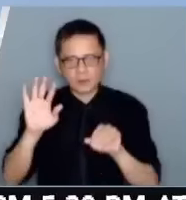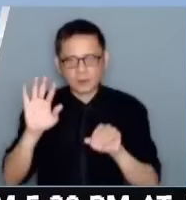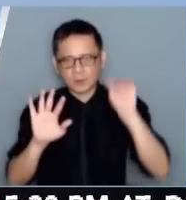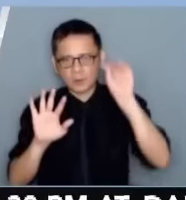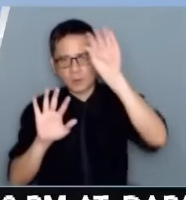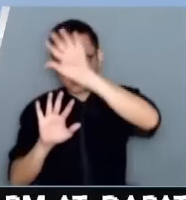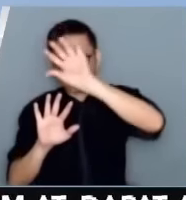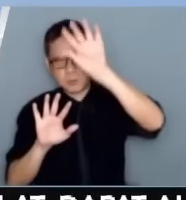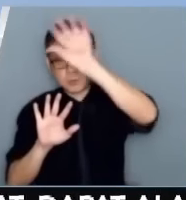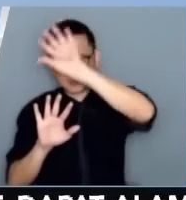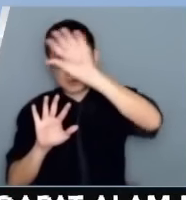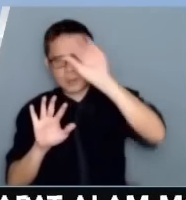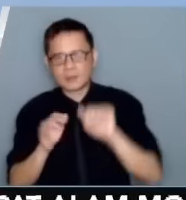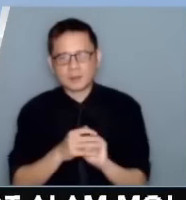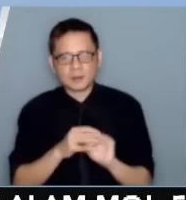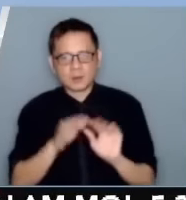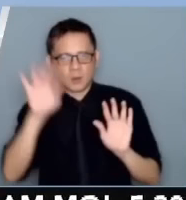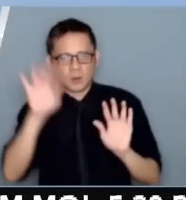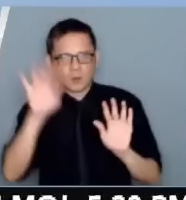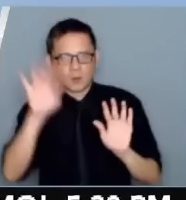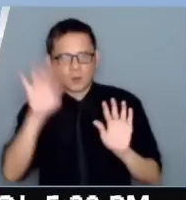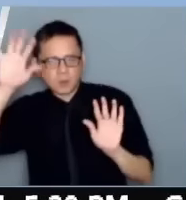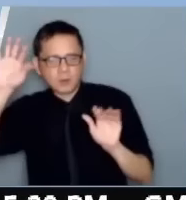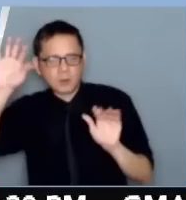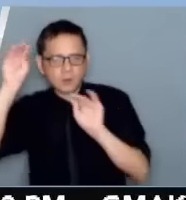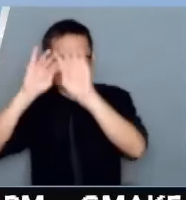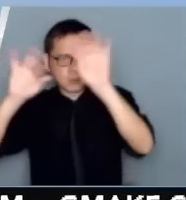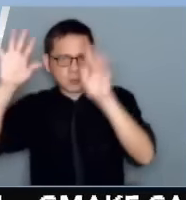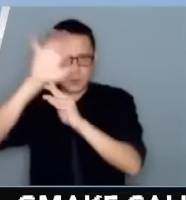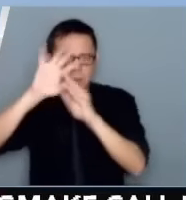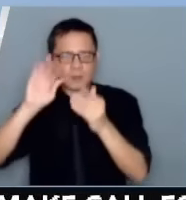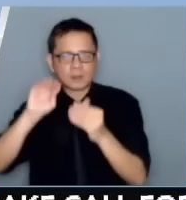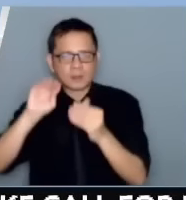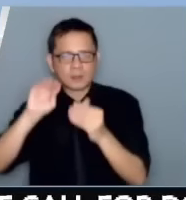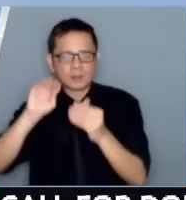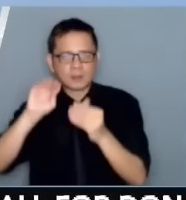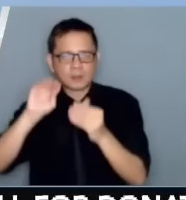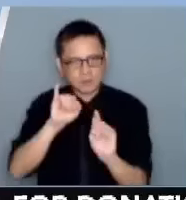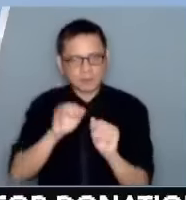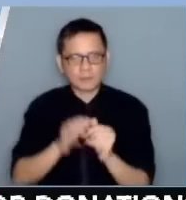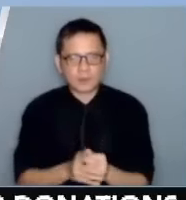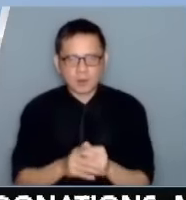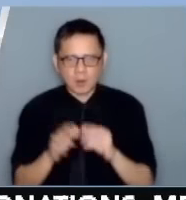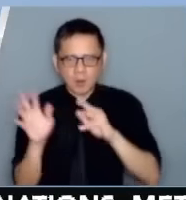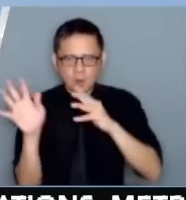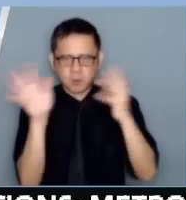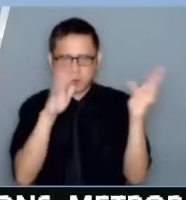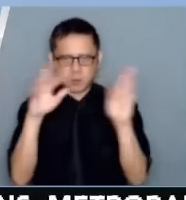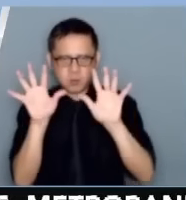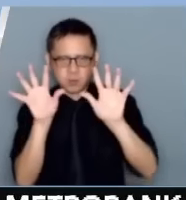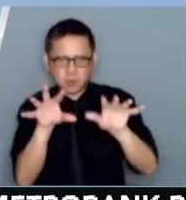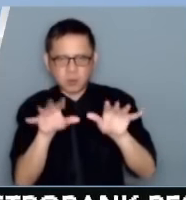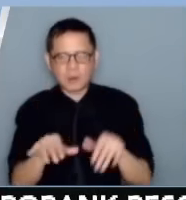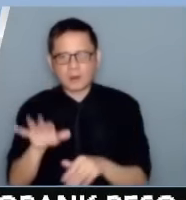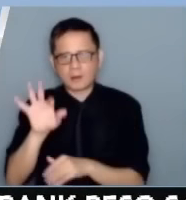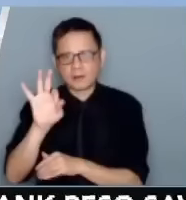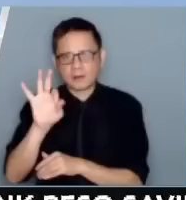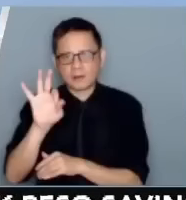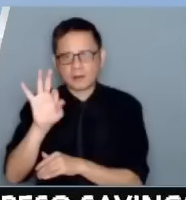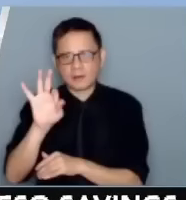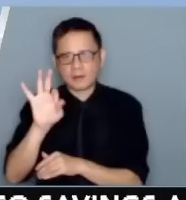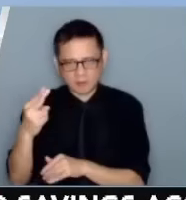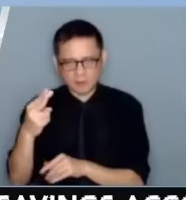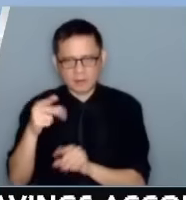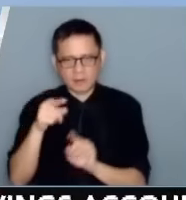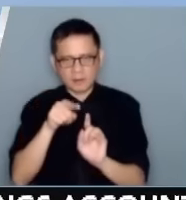km West Southwest ng Sinait Ilocos Sur taglay pa rin ng lakas ng hangin umaabot hanggang 95 kmh malapit sa gitna nito